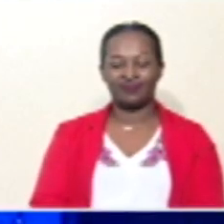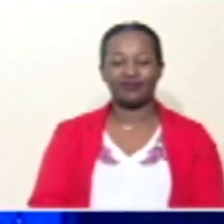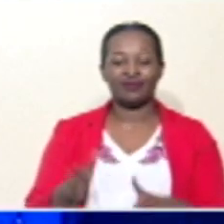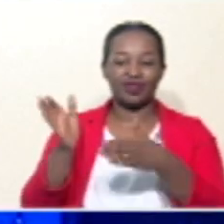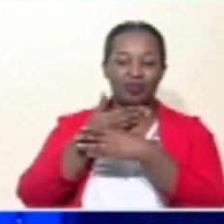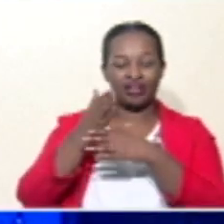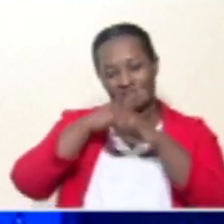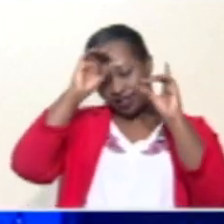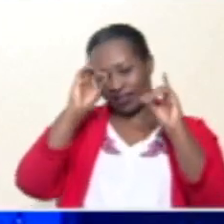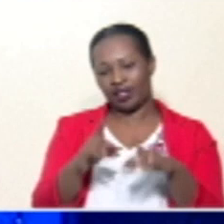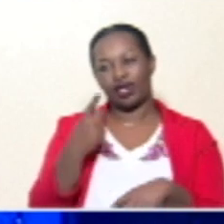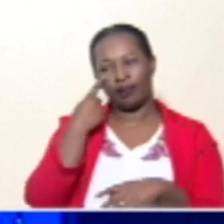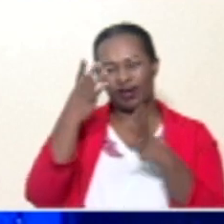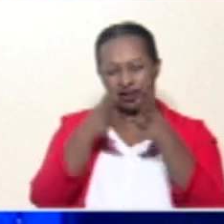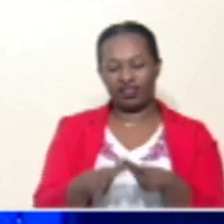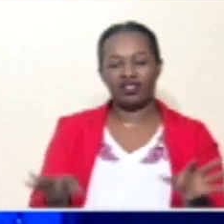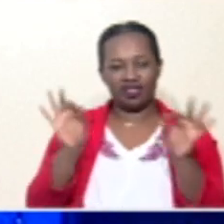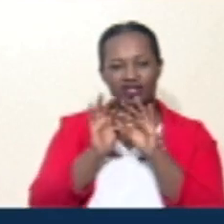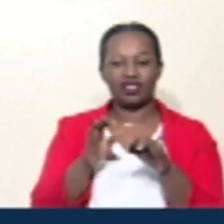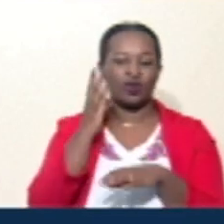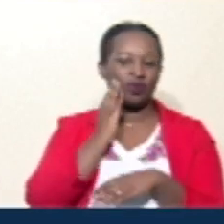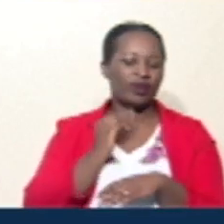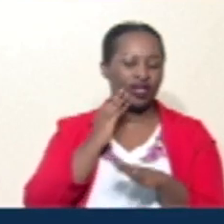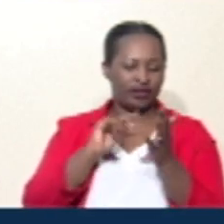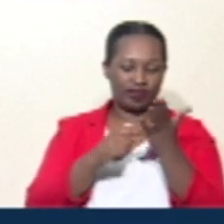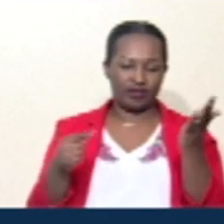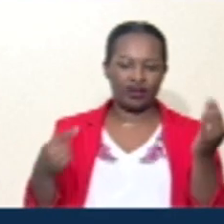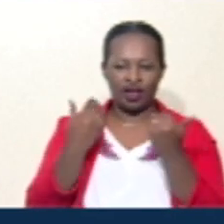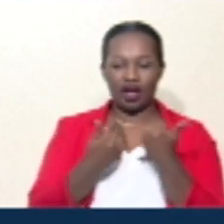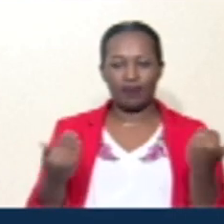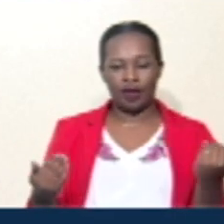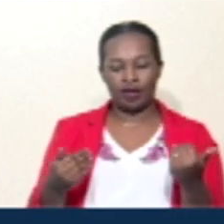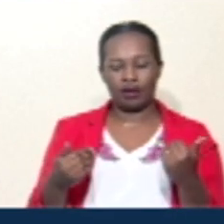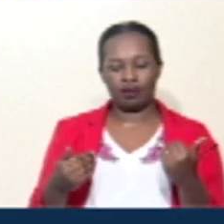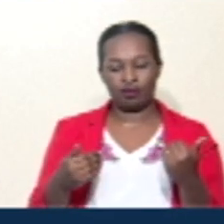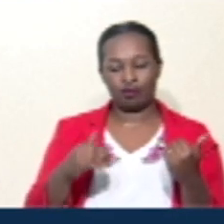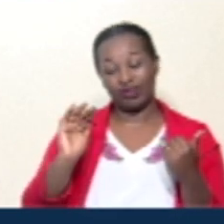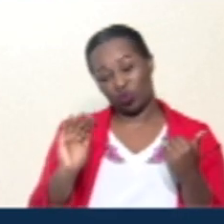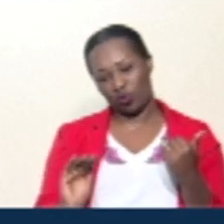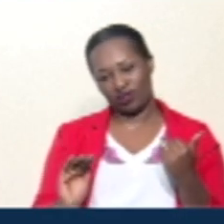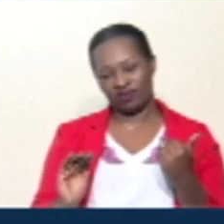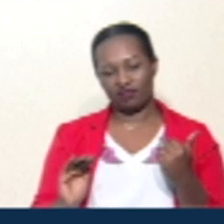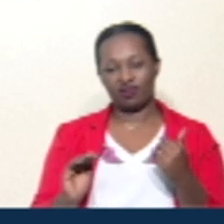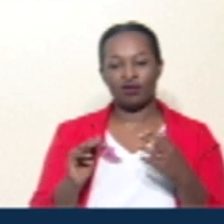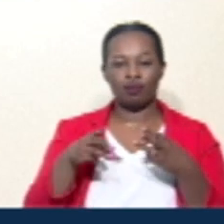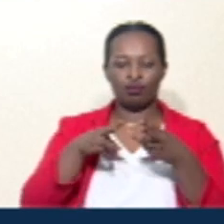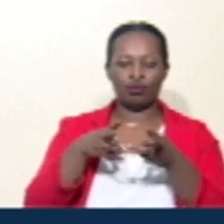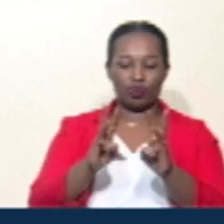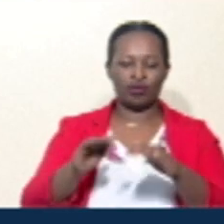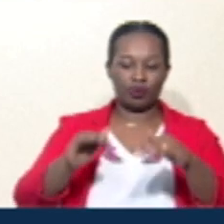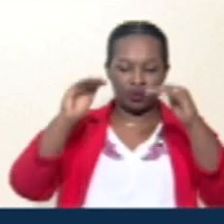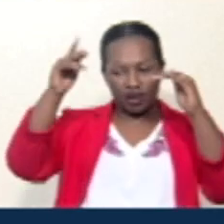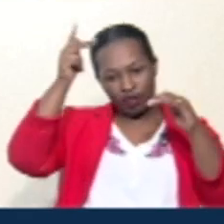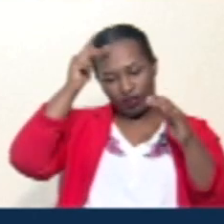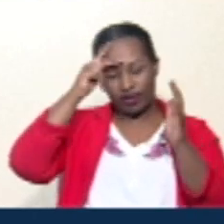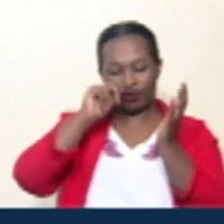Minisiteri y'Uburezi isanga ari ingenzi kumenyereza ikoranabuhanga abana bakiri ku kigero cyo hasi mu rwego rwo kuzamura ubumenyi